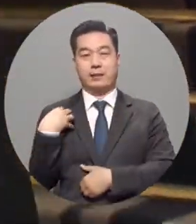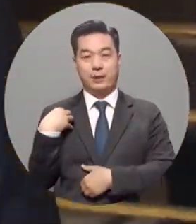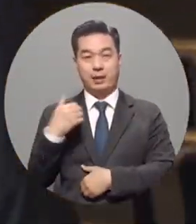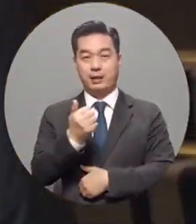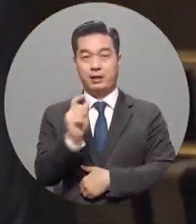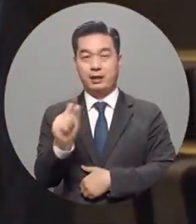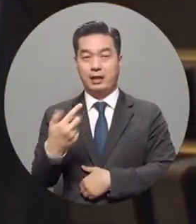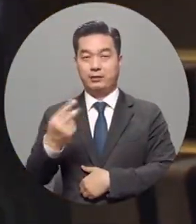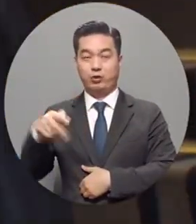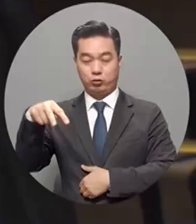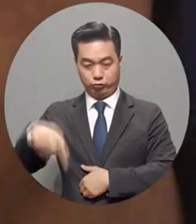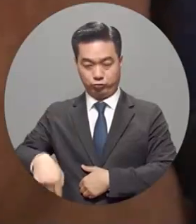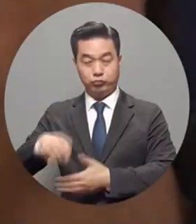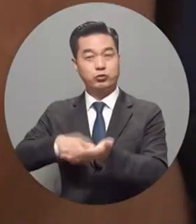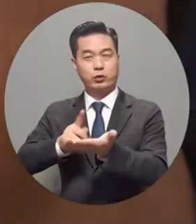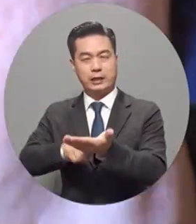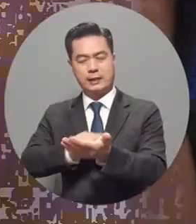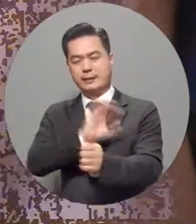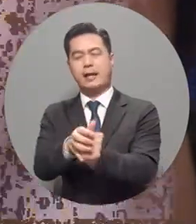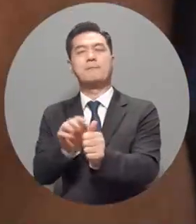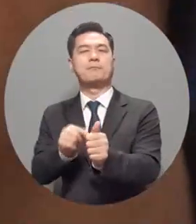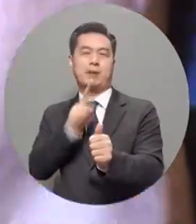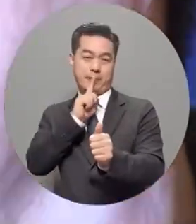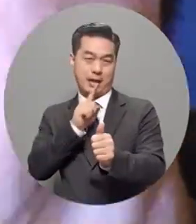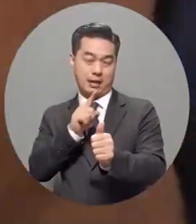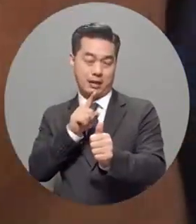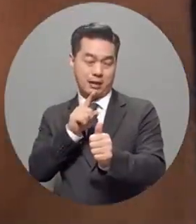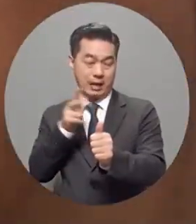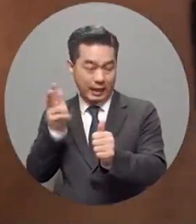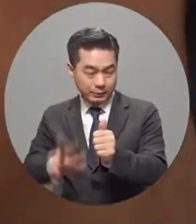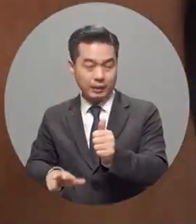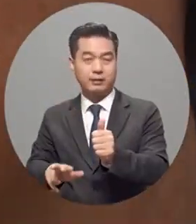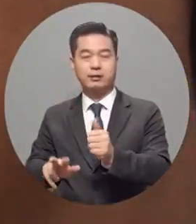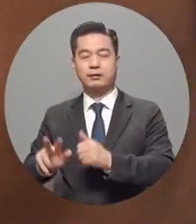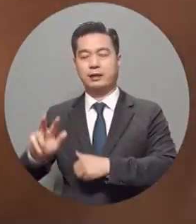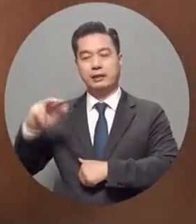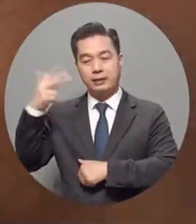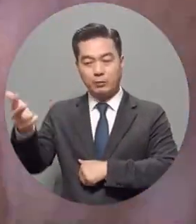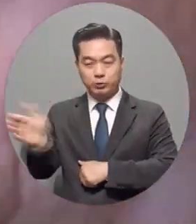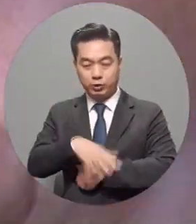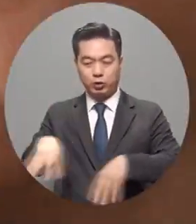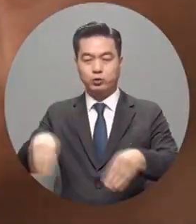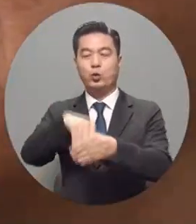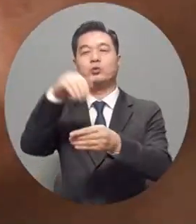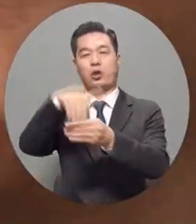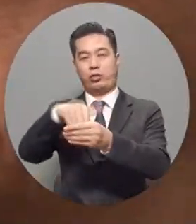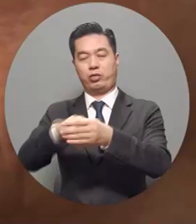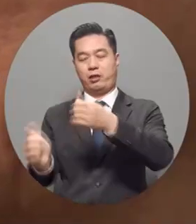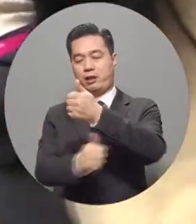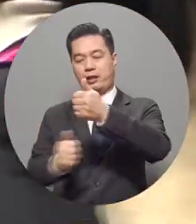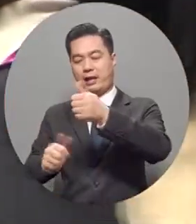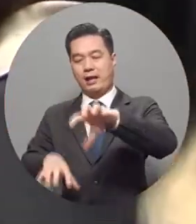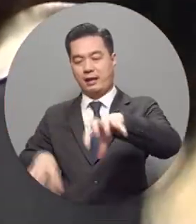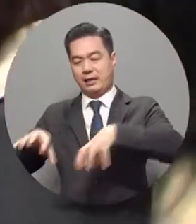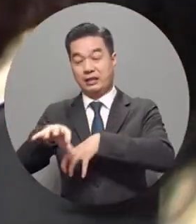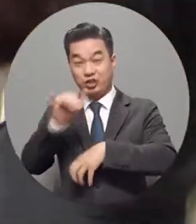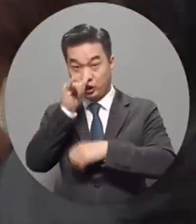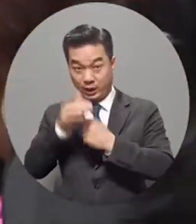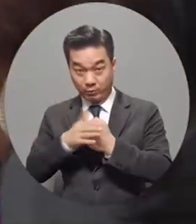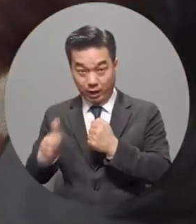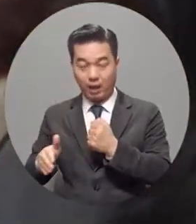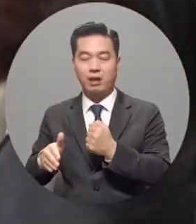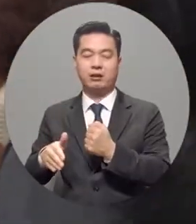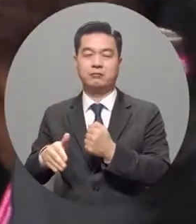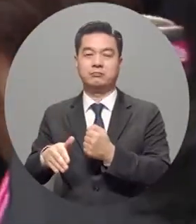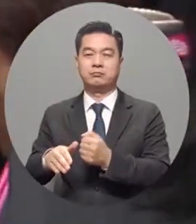대한 책임론도 제기됐습니다. 하지만 다음 주부터 총선용 개각이 진행돼 인사청문회 준비가 만만치 않은